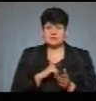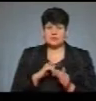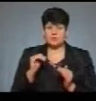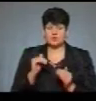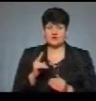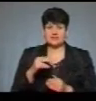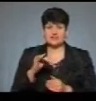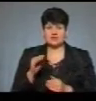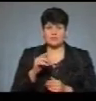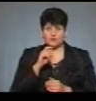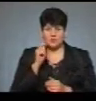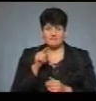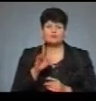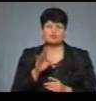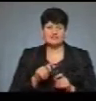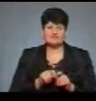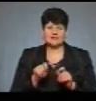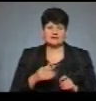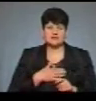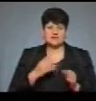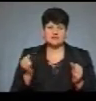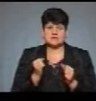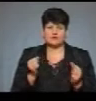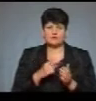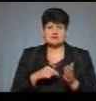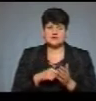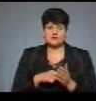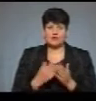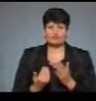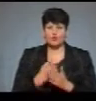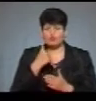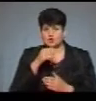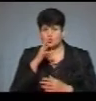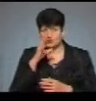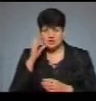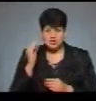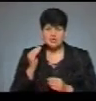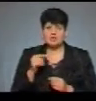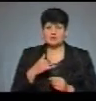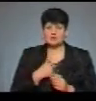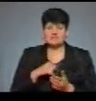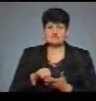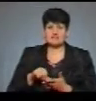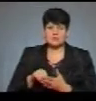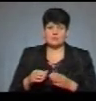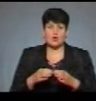діджея в Україні, він буде відкривати наше файне зимове містечко новорічну ніч. І в нас виступи колективів, в нас